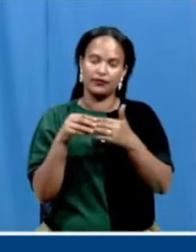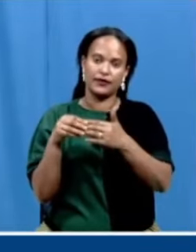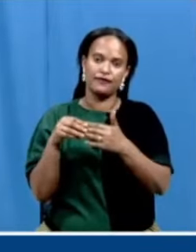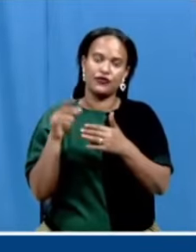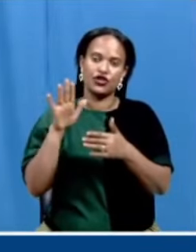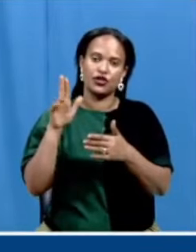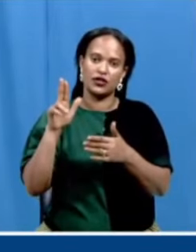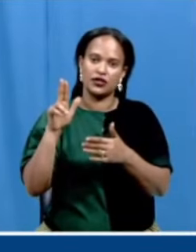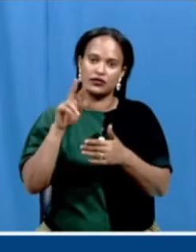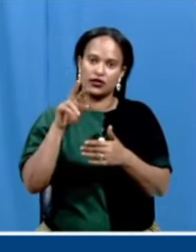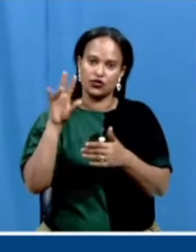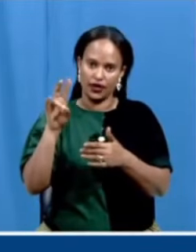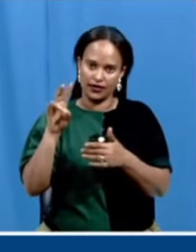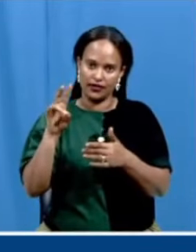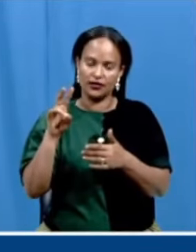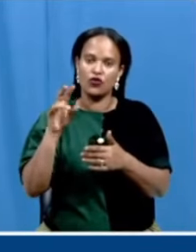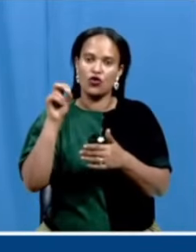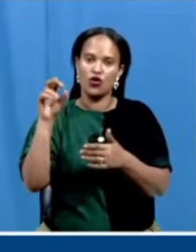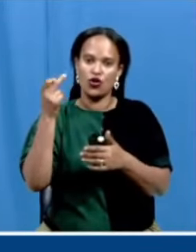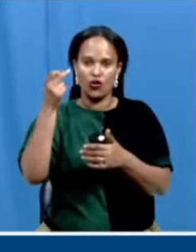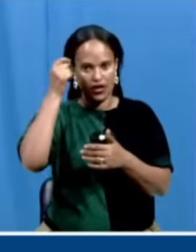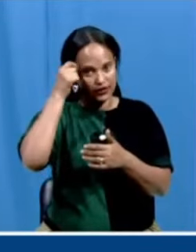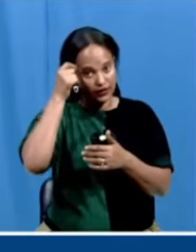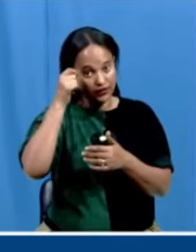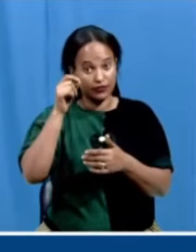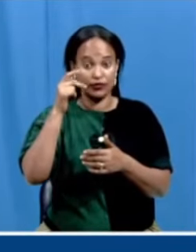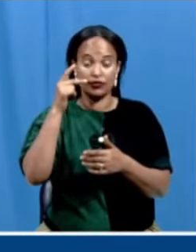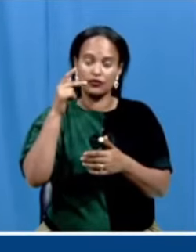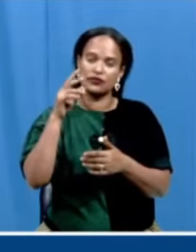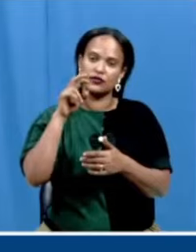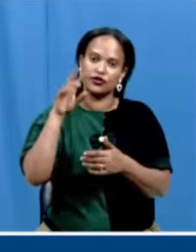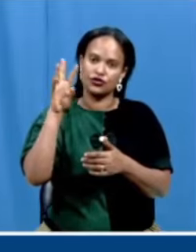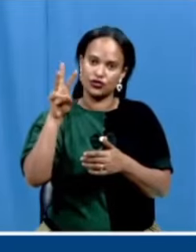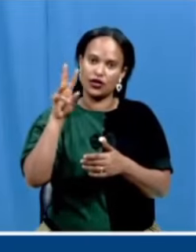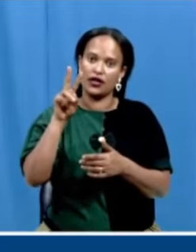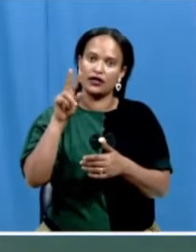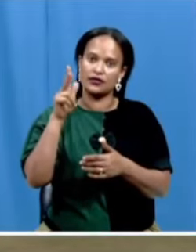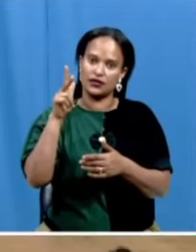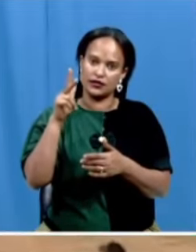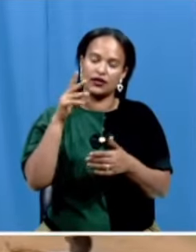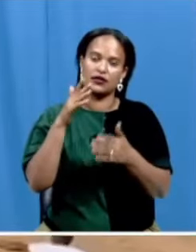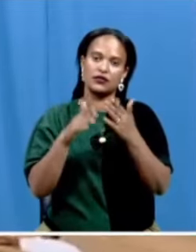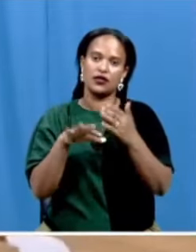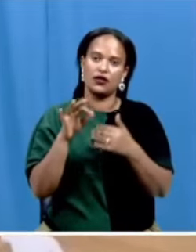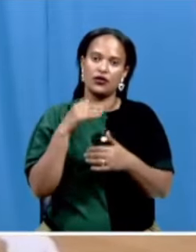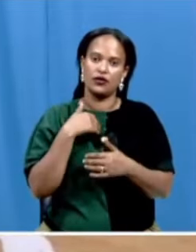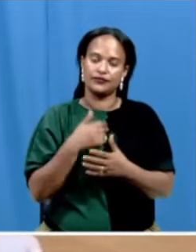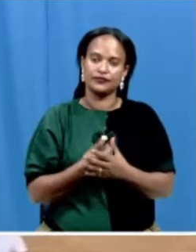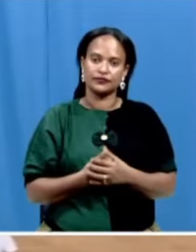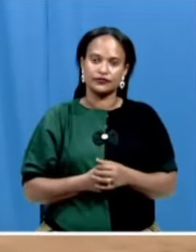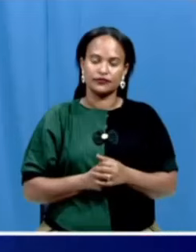ሱን ሽረብ 27 ነጥብ ወልዋል ዩኒቨርሲቲ አድራድ ድማ በ26 ነጥብ አብ ከላንሳ ሳይን ደረጃ ይርከባም